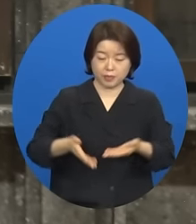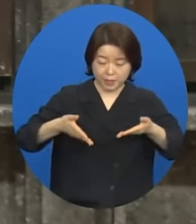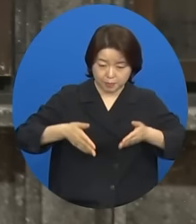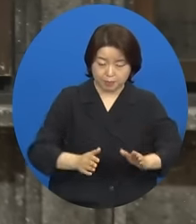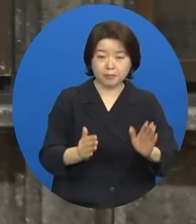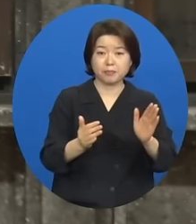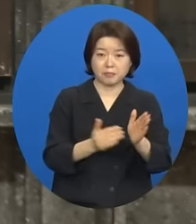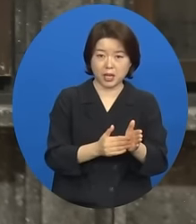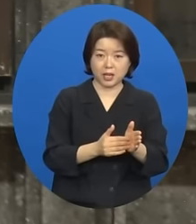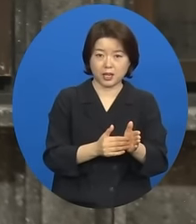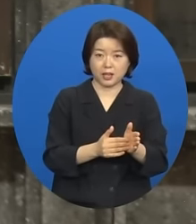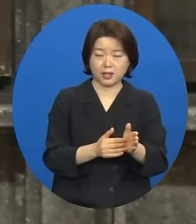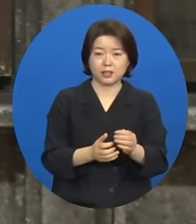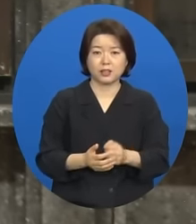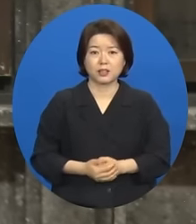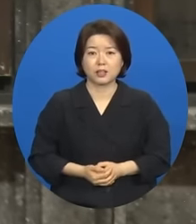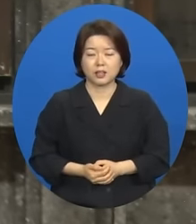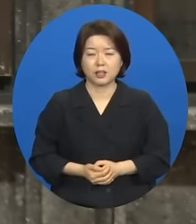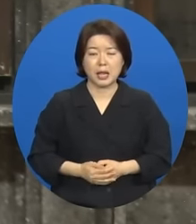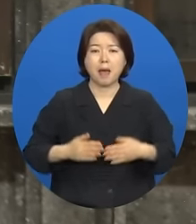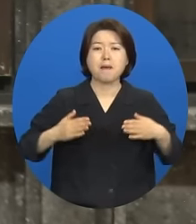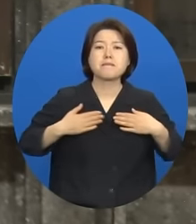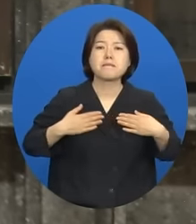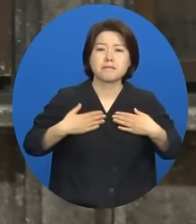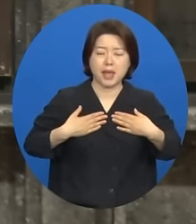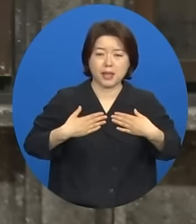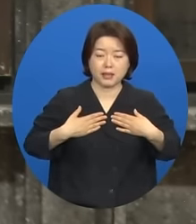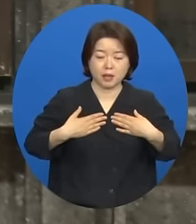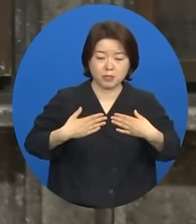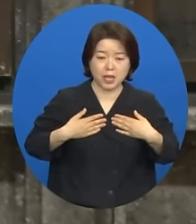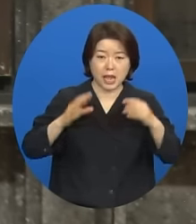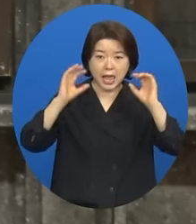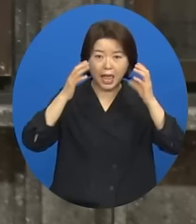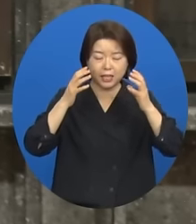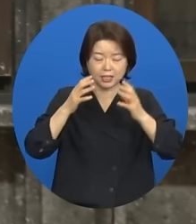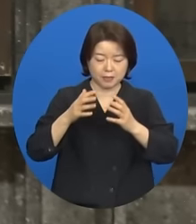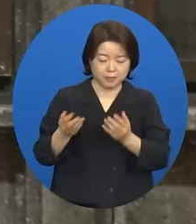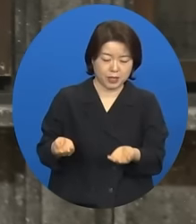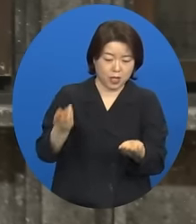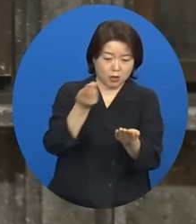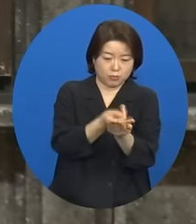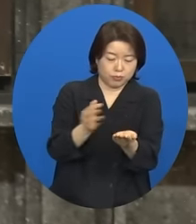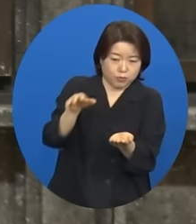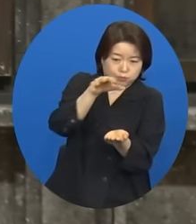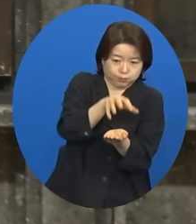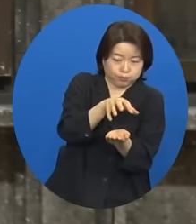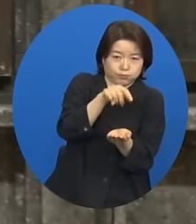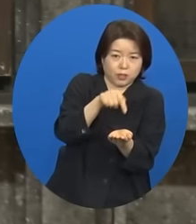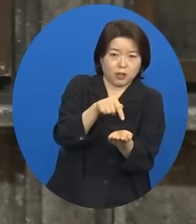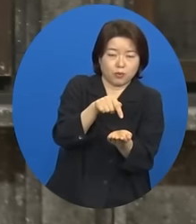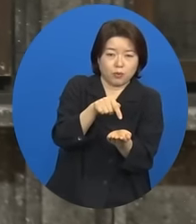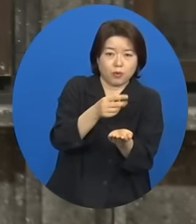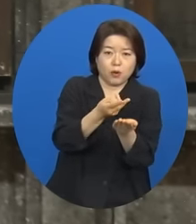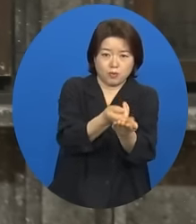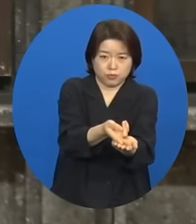했는데 폐 때문에 물론 인큐베이터에서 치료를 받아야 하지만 심장에는 아무런 이상이